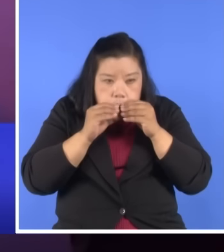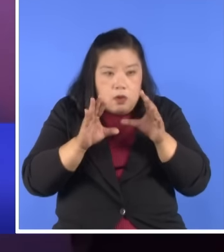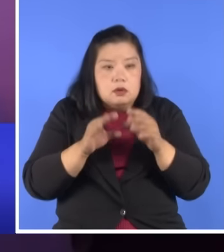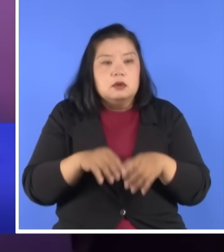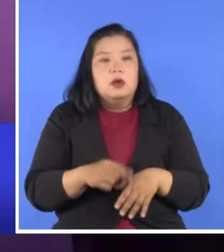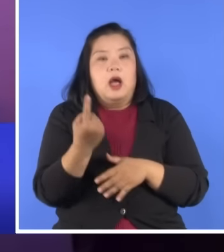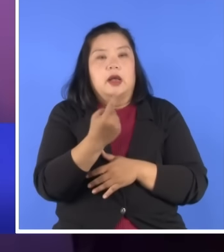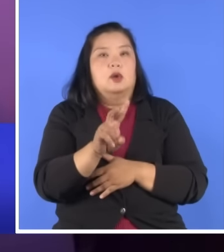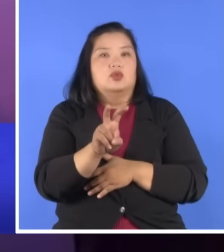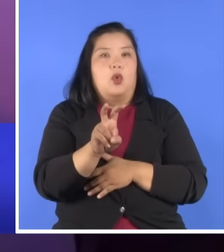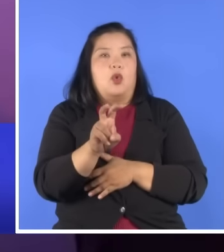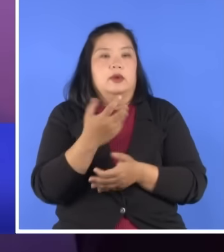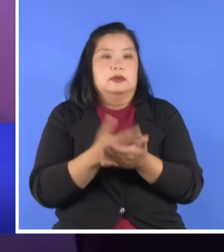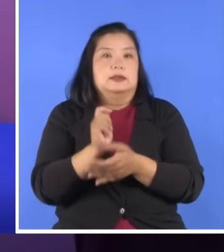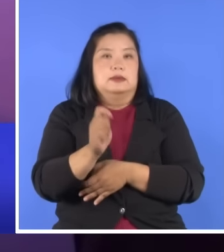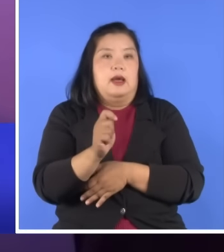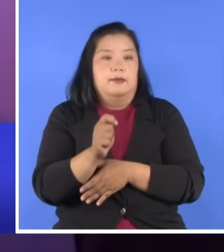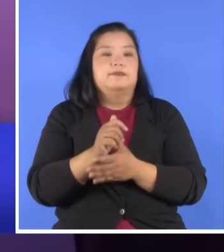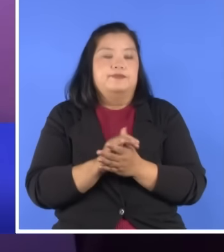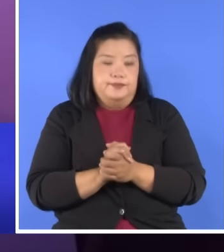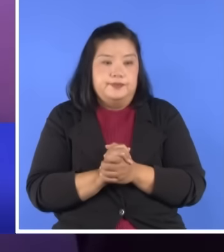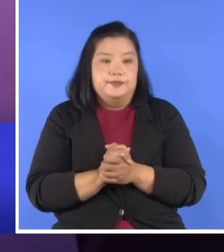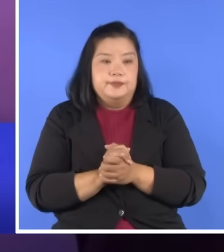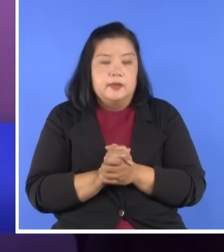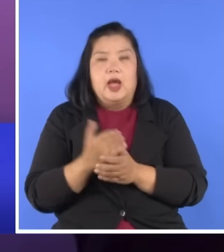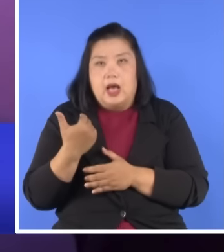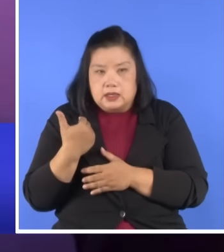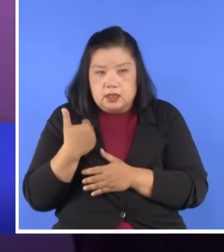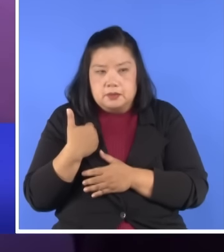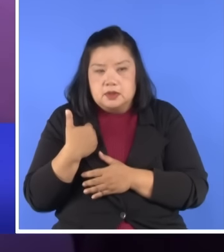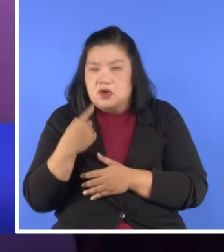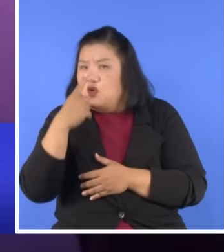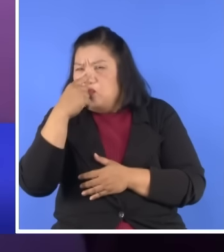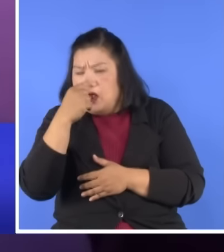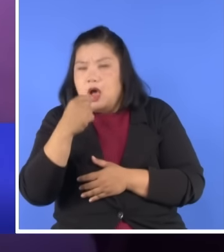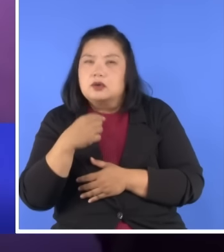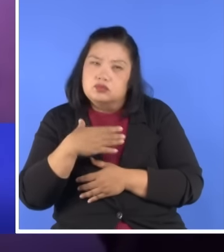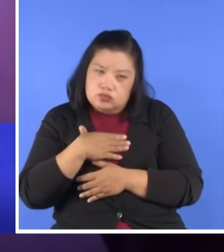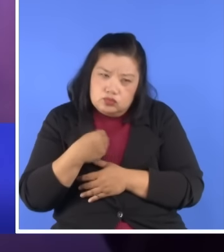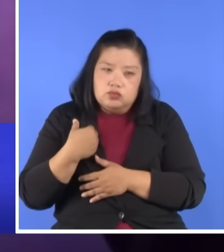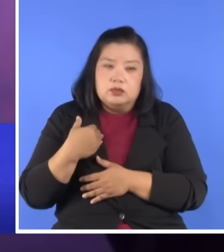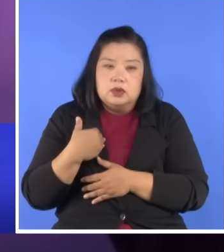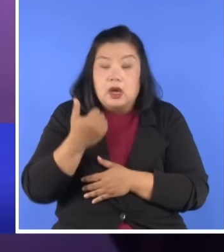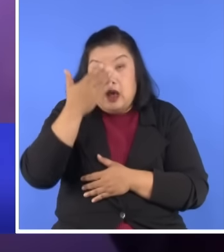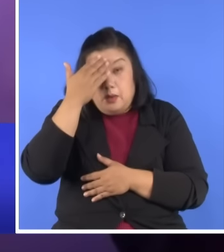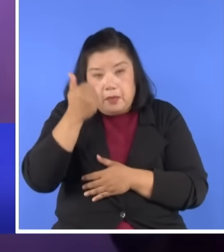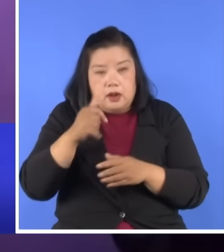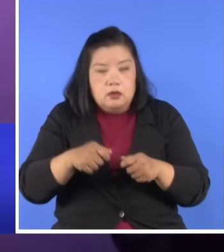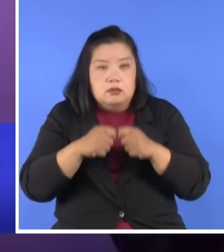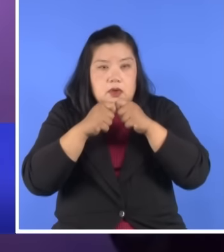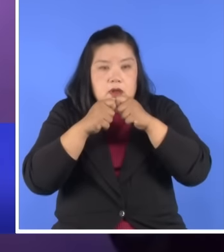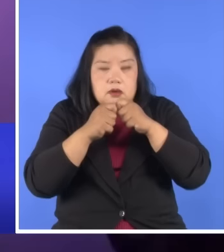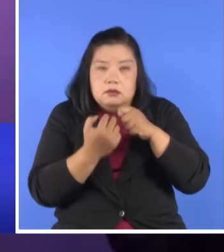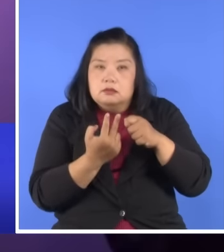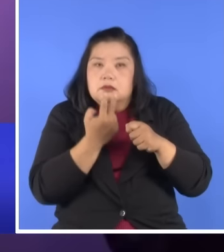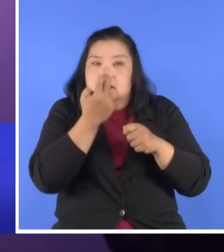ค่ะนี่ส่วนใหญ่อาจจะเป็นฝหลงฝรั่งนักท่องเที่ยวชาวต่างชาติอะไรแบบนี้เนี่ยนะก็คือถ้าสูตดมแก๊สนี้เข้าไปแล้วมันจะรู้สึก